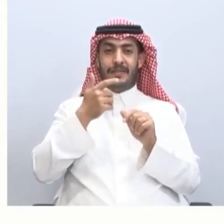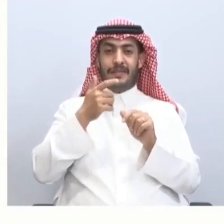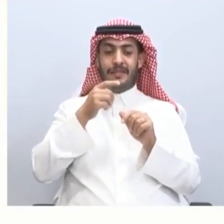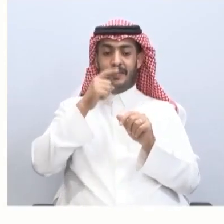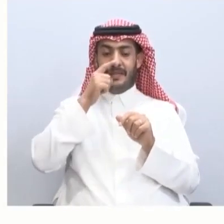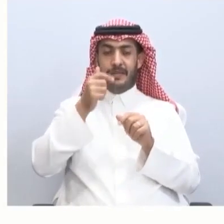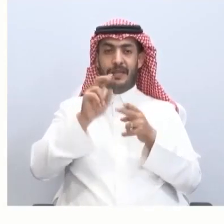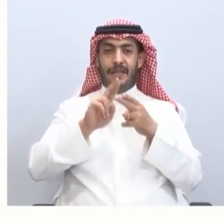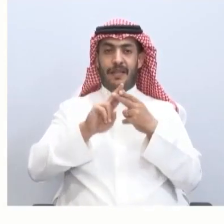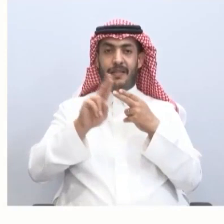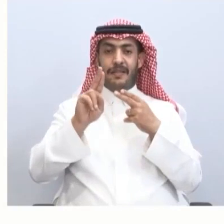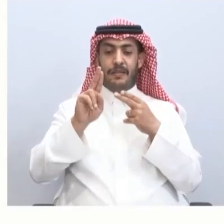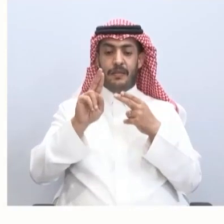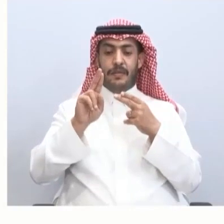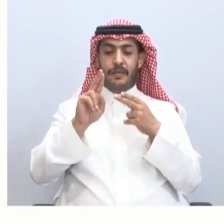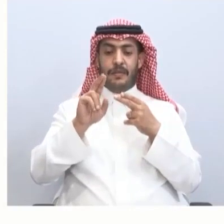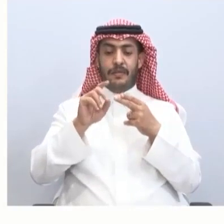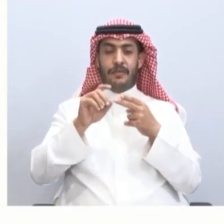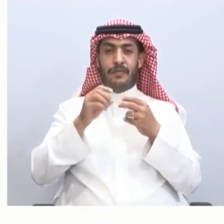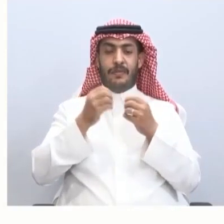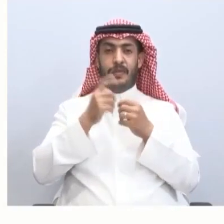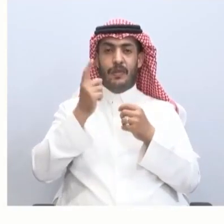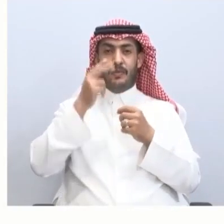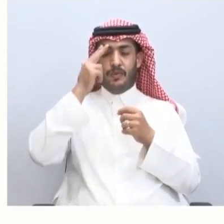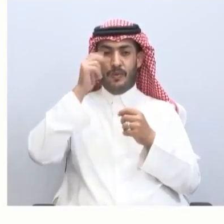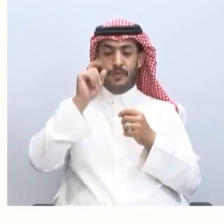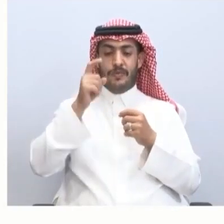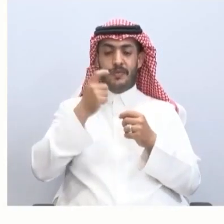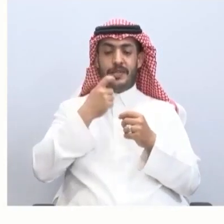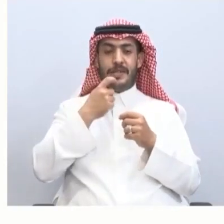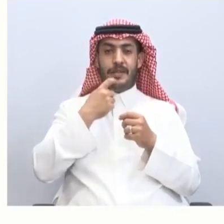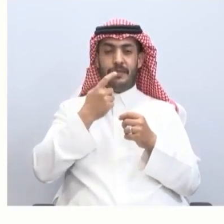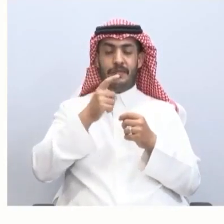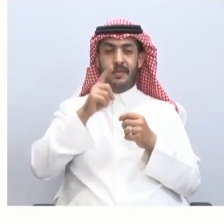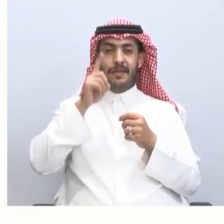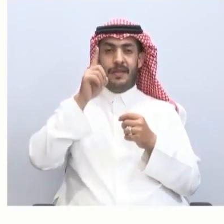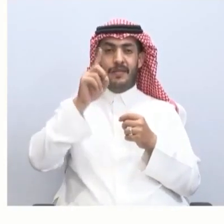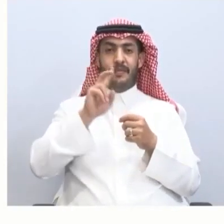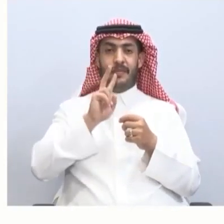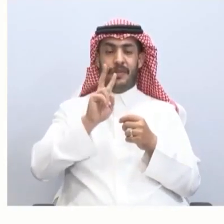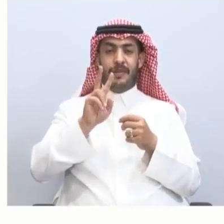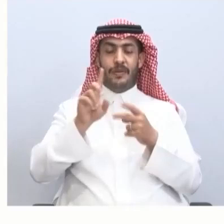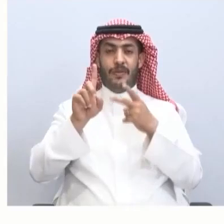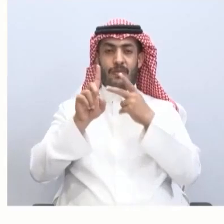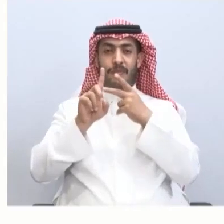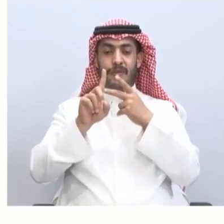طلب الصلح مع الدوله السعوديه الاولى وكان ذلك في عام